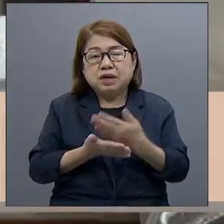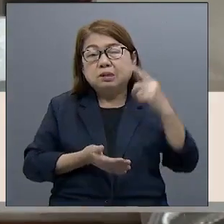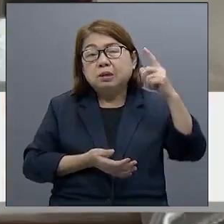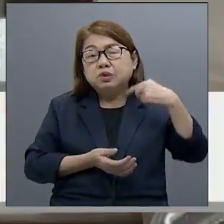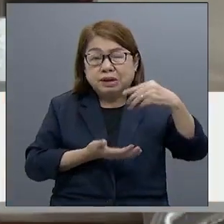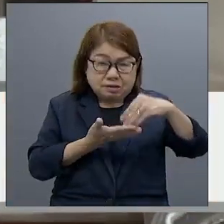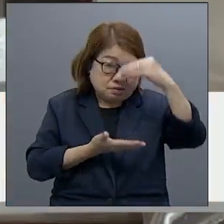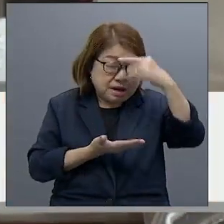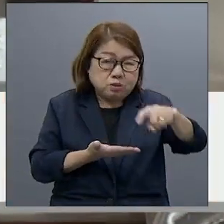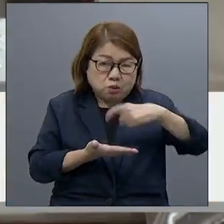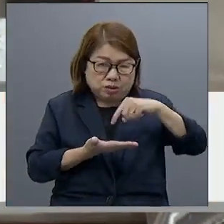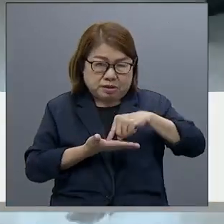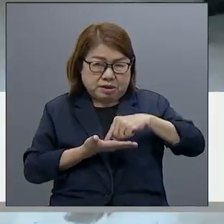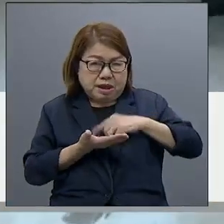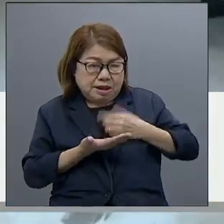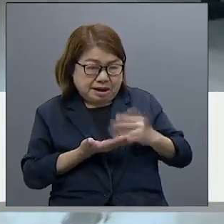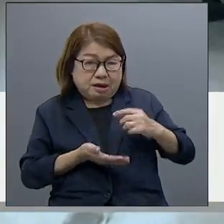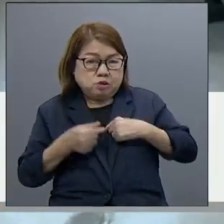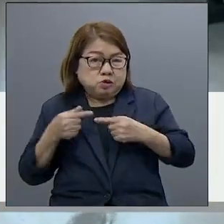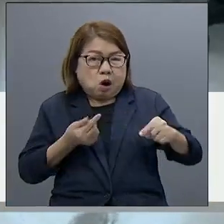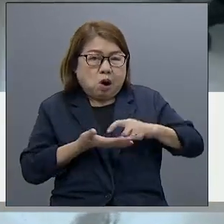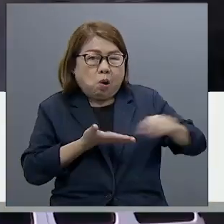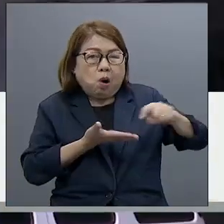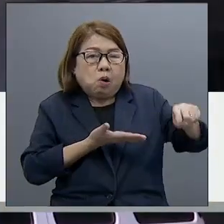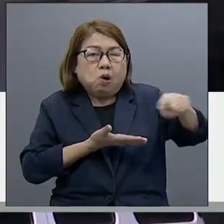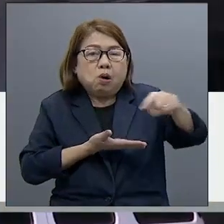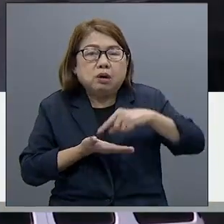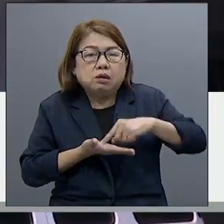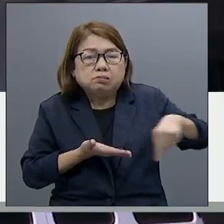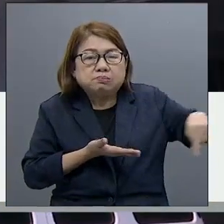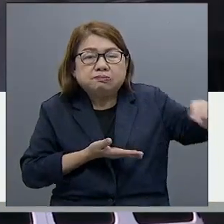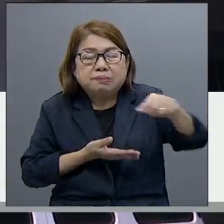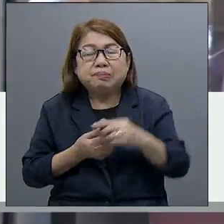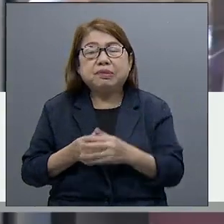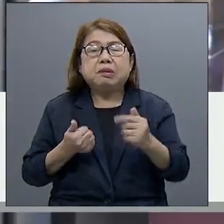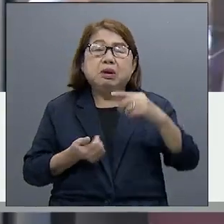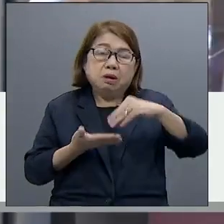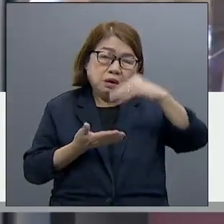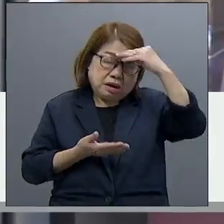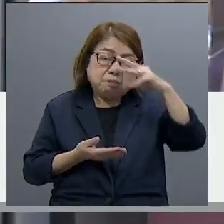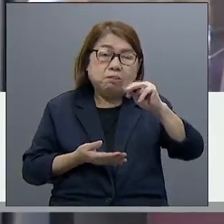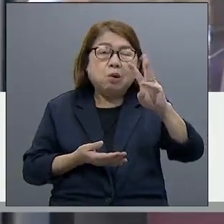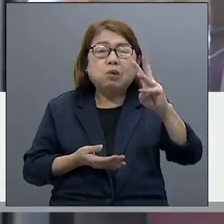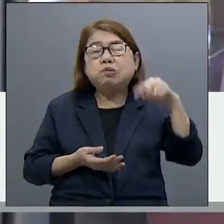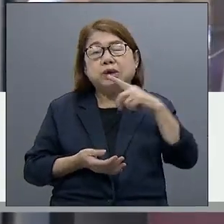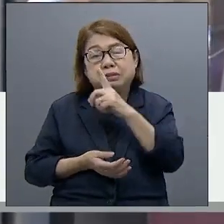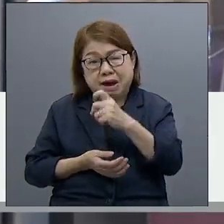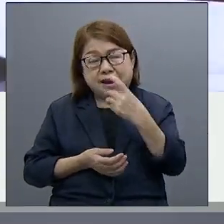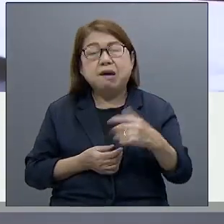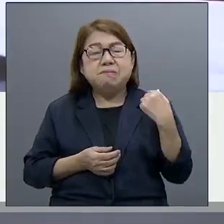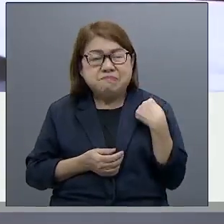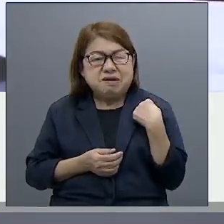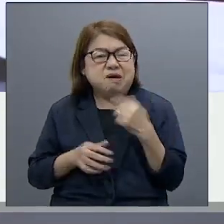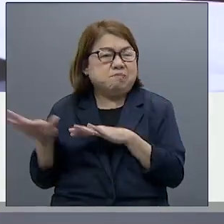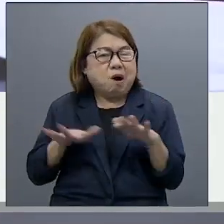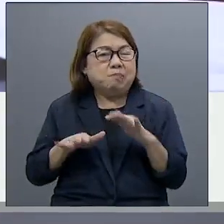โอนต่อไปยังบัญชีม้าคนอื่นๆสำหรับผู้เสียหายนอกจากเด็กนักเรียนชั้นม 6แล้วตอนนี้ก็มีคนทยอยเข้าแจ้งความนำหลัก